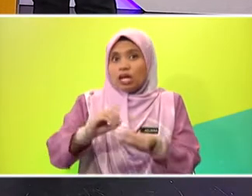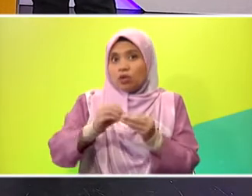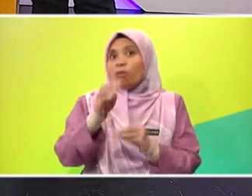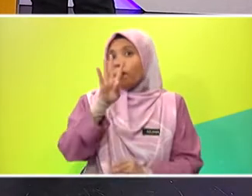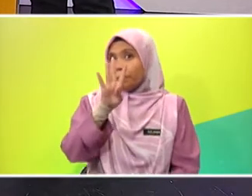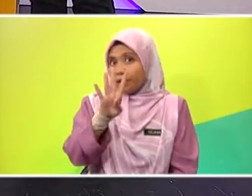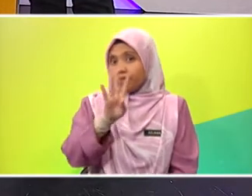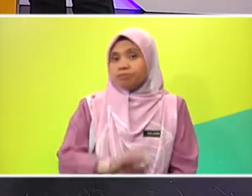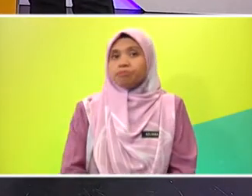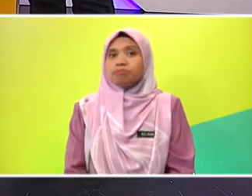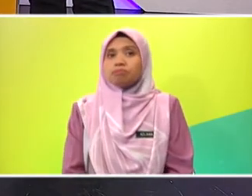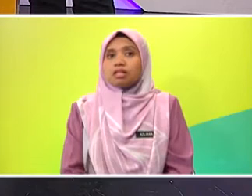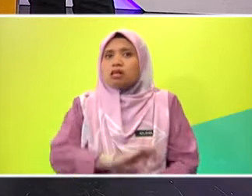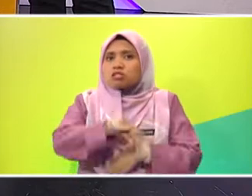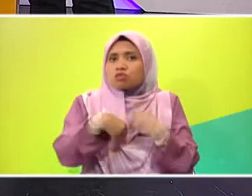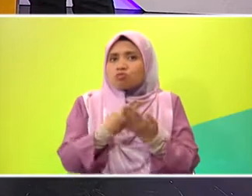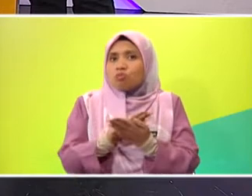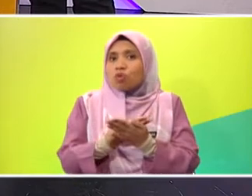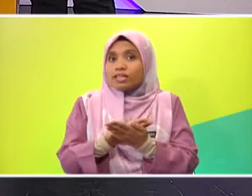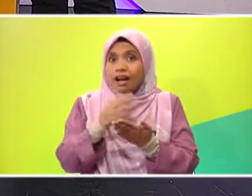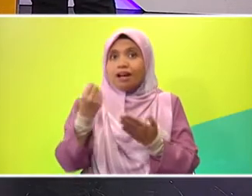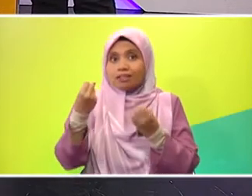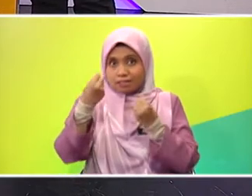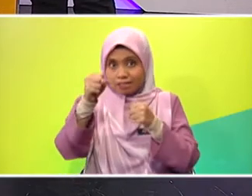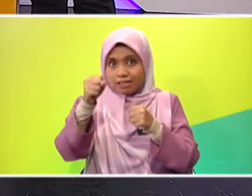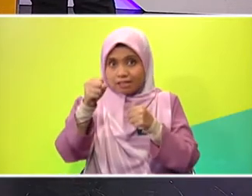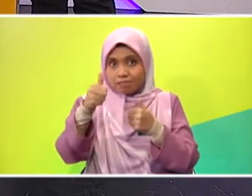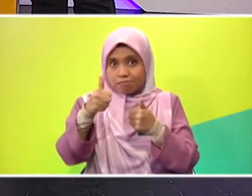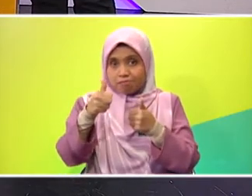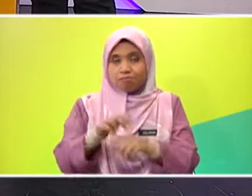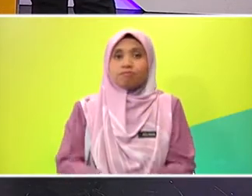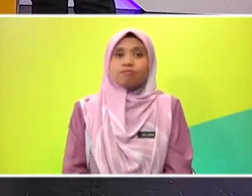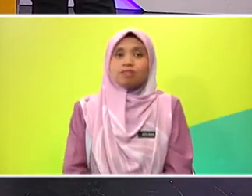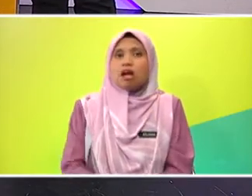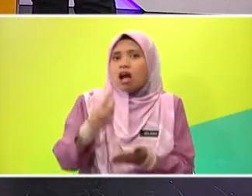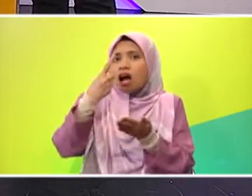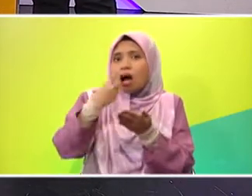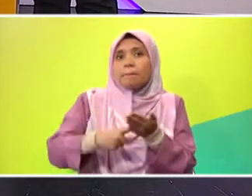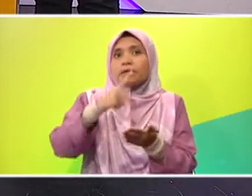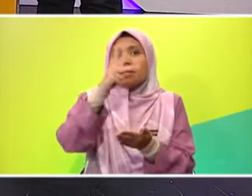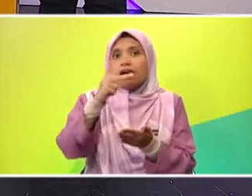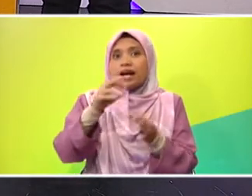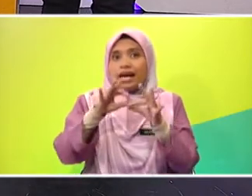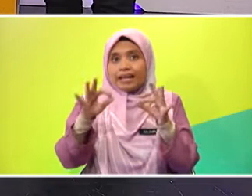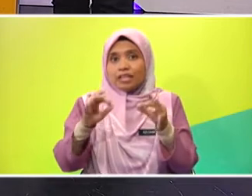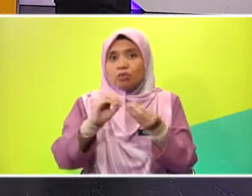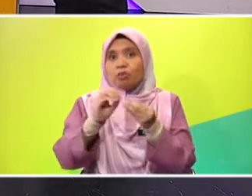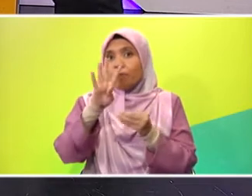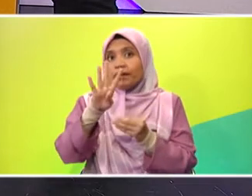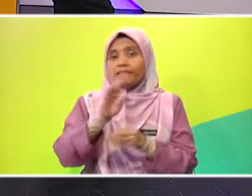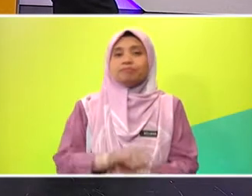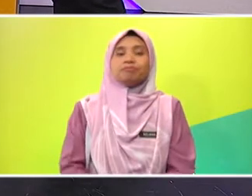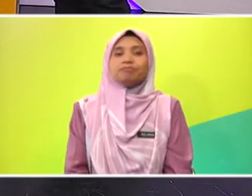selesaiin ada anak-anak murid rumah sudah bersedia kita coba tengok Apakah ayat yang keempat coba sistem Kalina